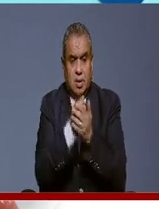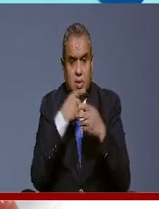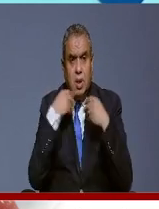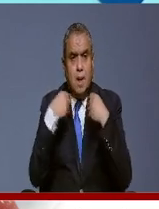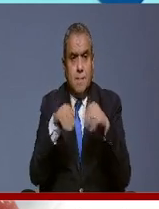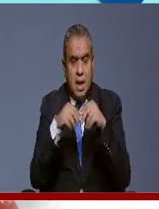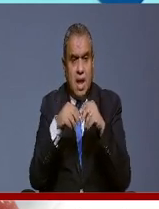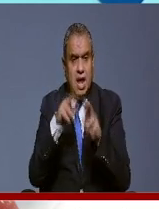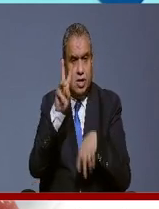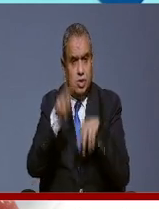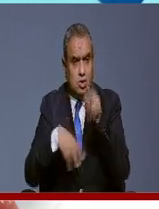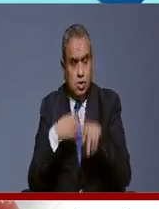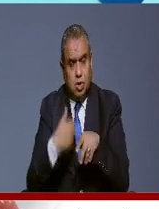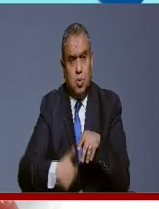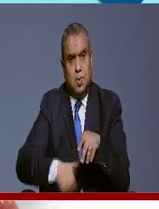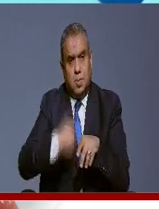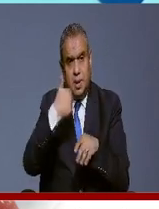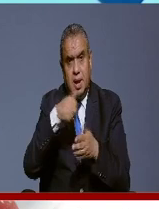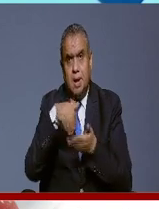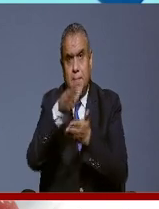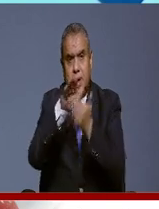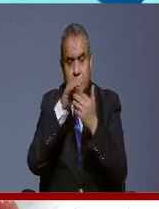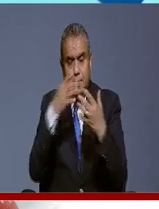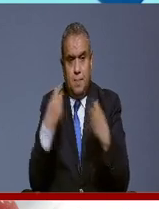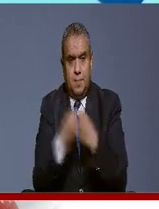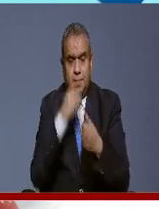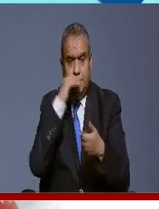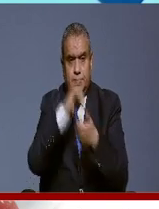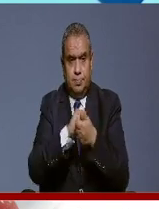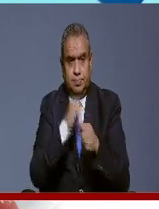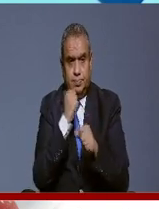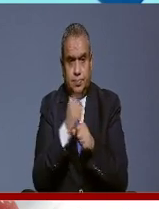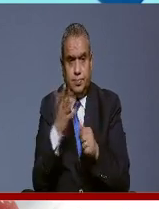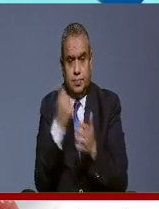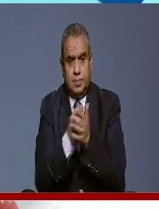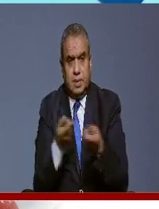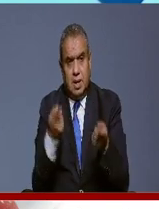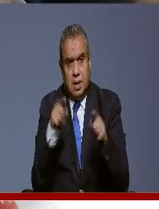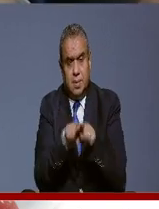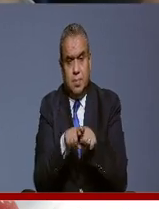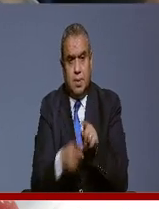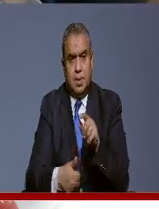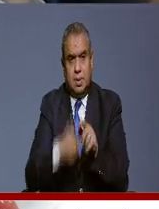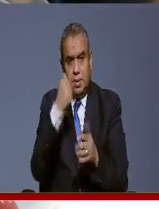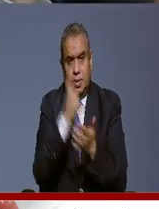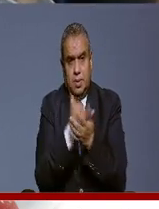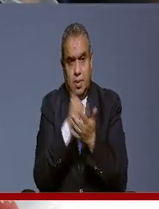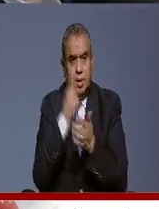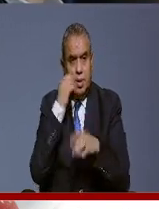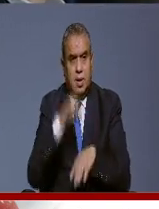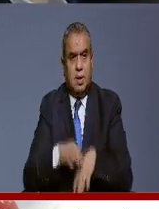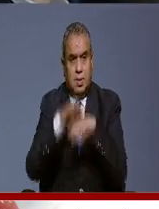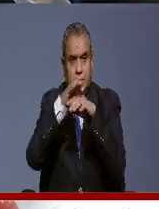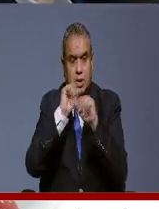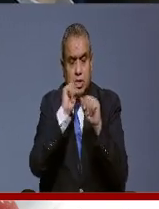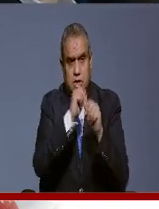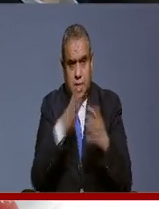ويقدروا كمان يصدروا، فبيوزنوا العمليه بتاعه الموارد.